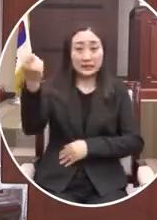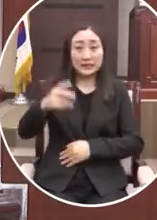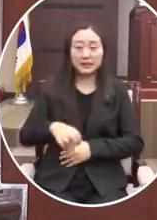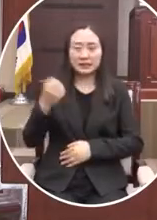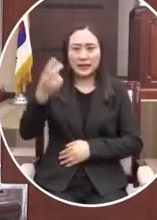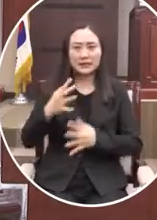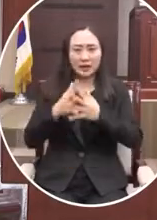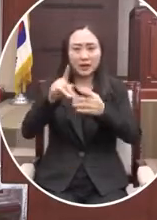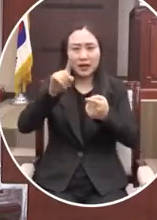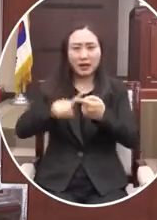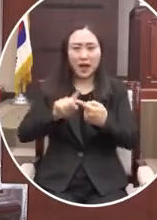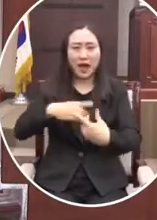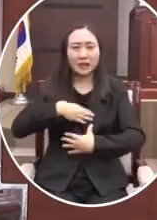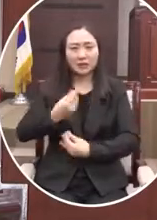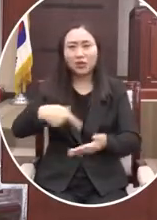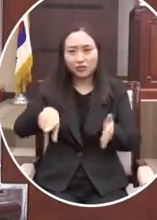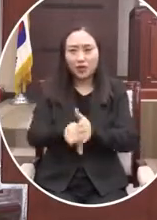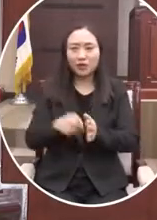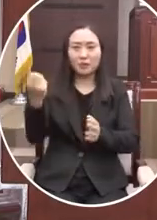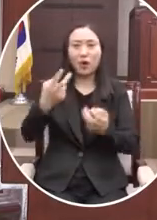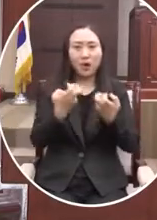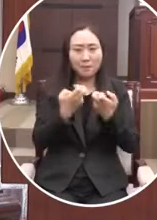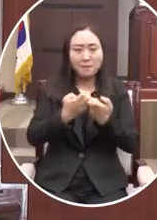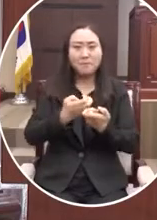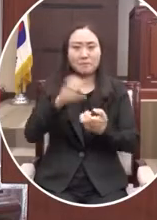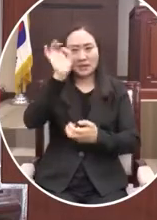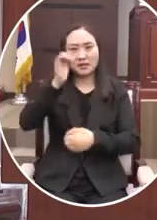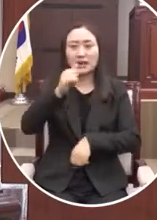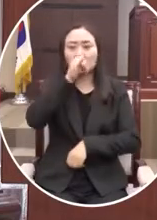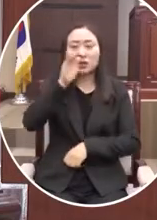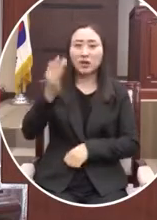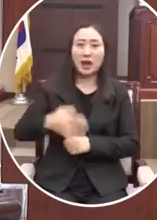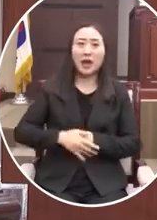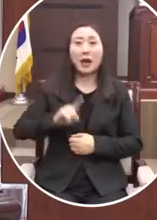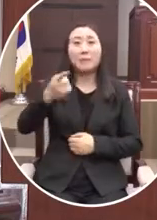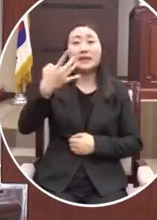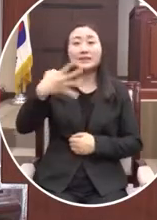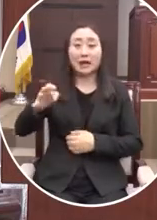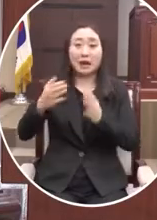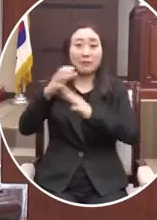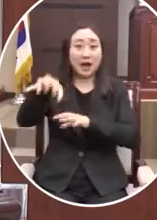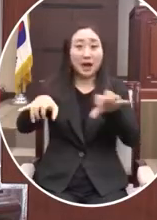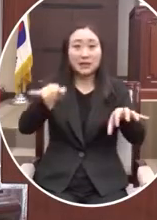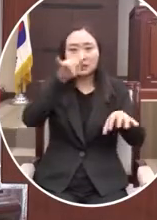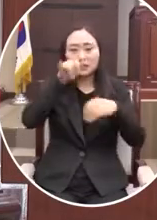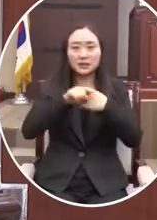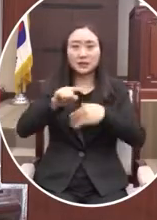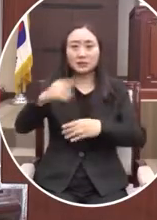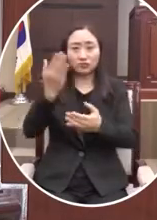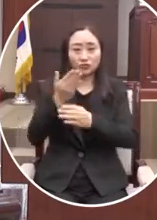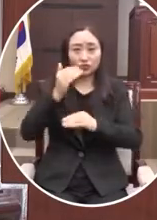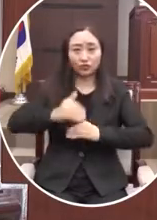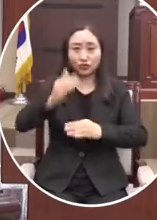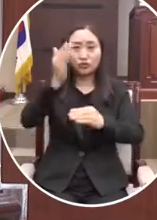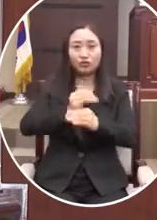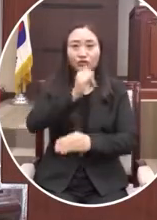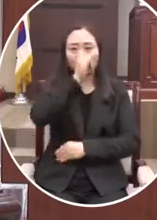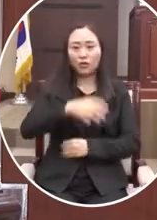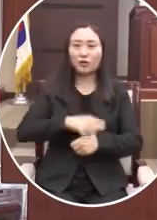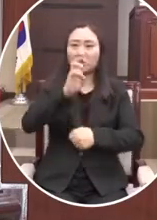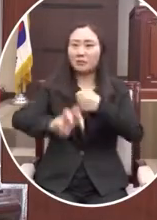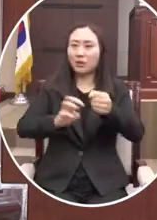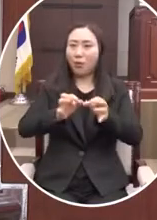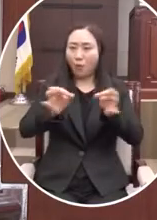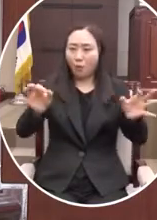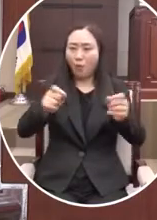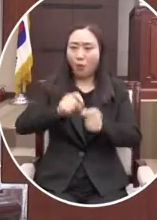대책을 강구해야만 합니다. 백사마을과 상계 3사동에서는 재정비 촉진 사업이 진행 중이고